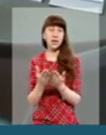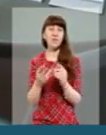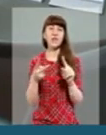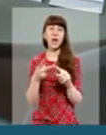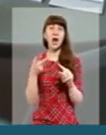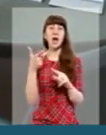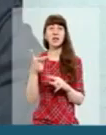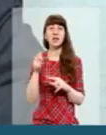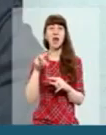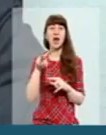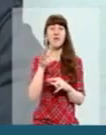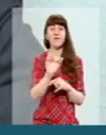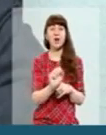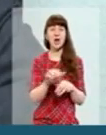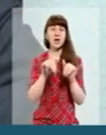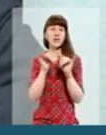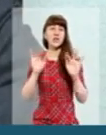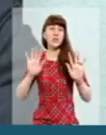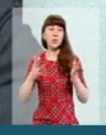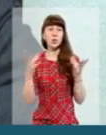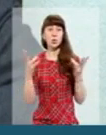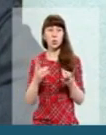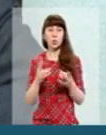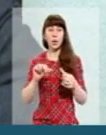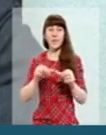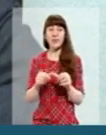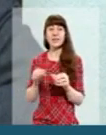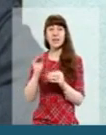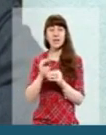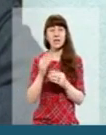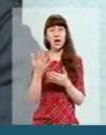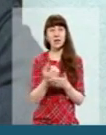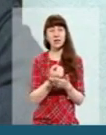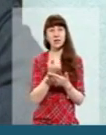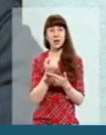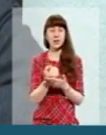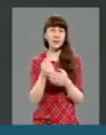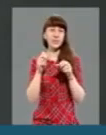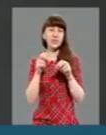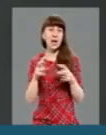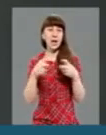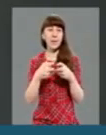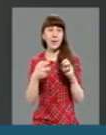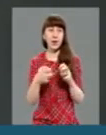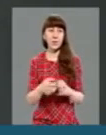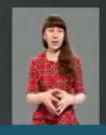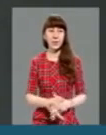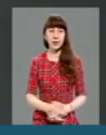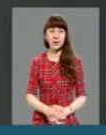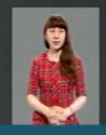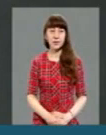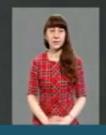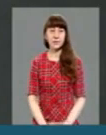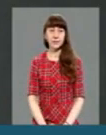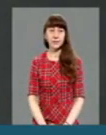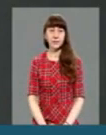соның түйінін шешіп, күрмеуін ағытуға жет. Қостанайлық қаламгер екінші тарауында кейбір мәселелерде бұрмалаушылықтар мен қате ақпараттардың тарағанына